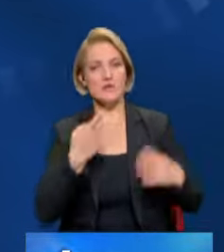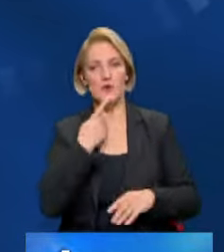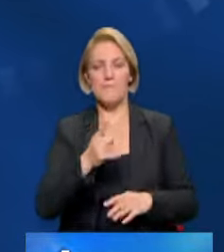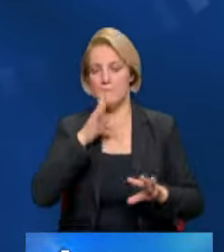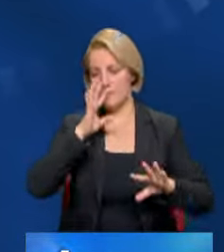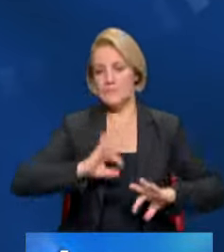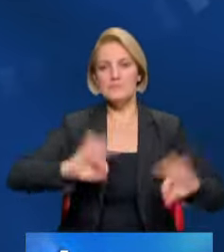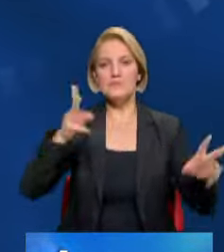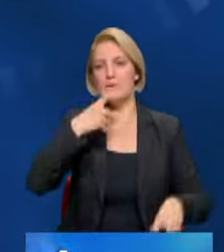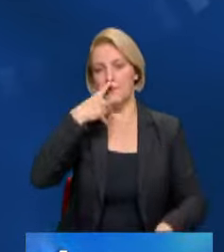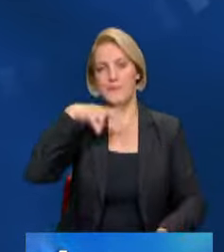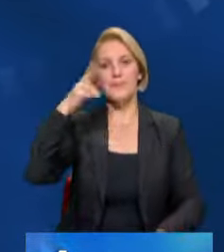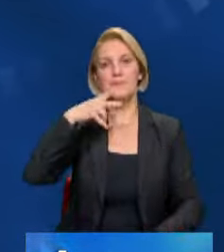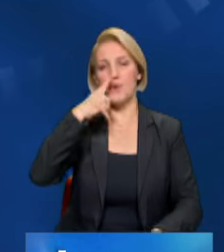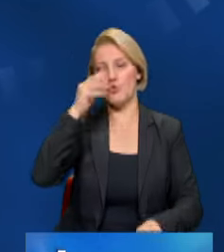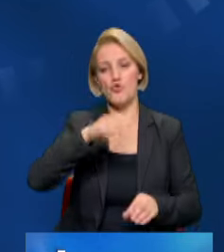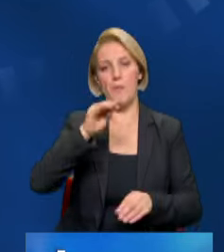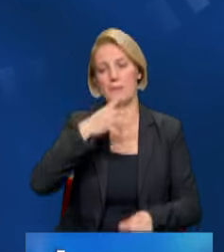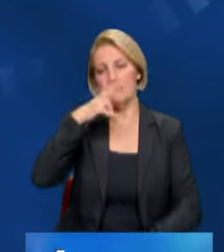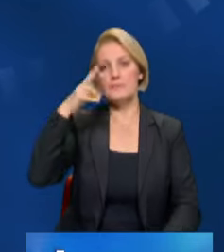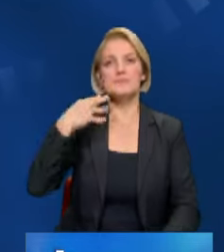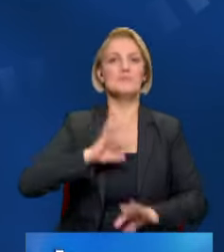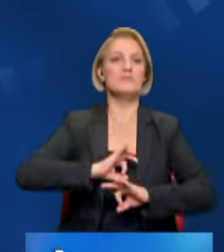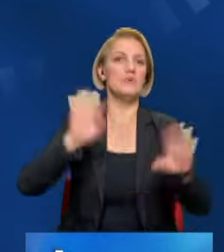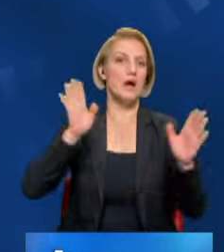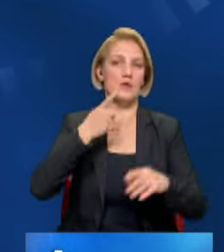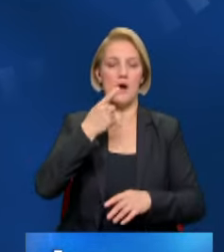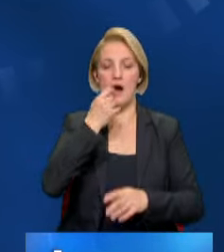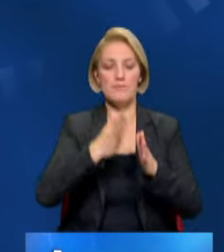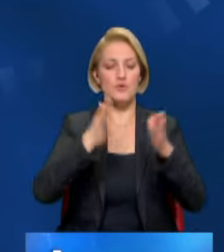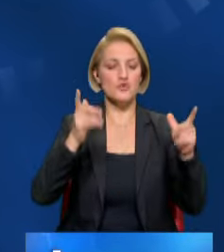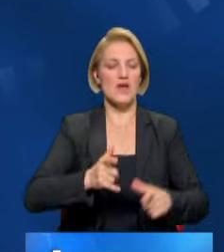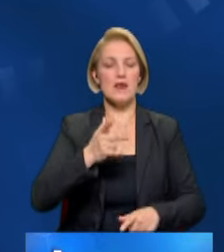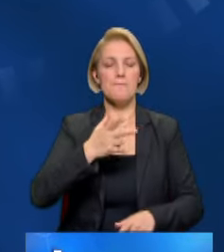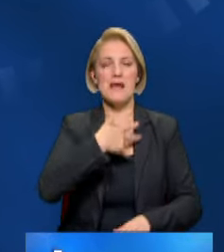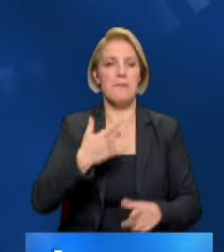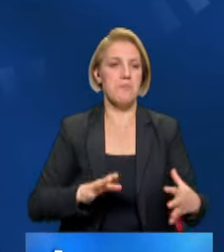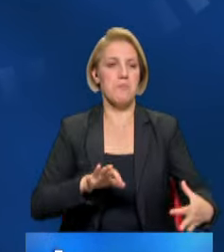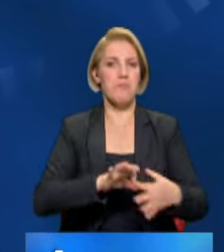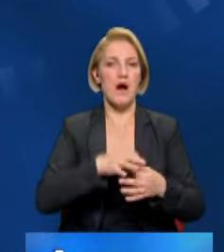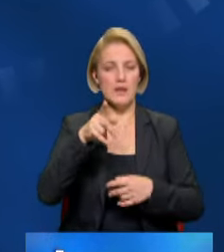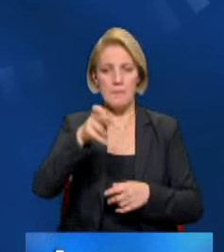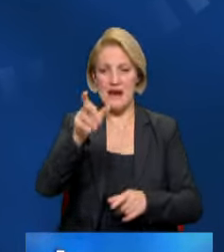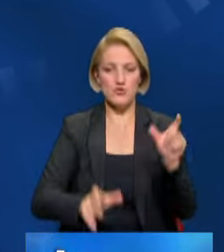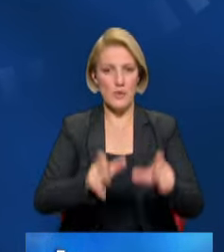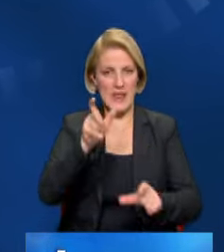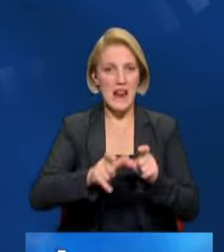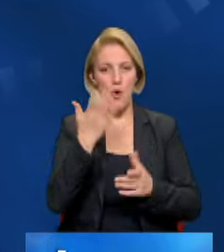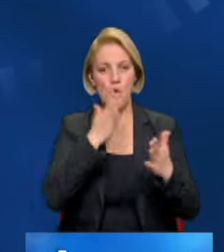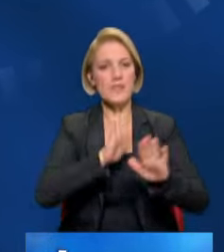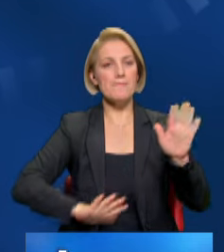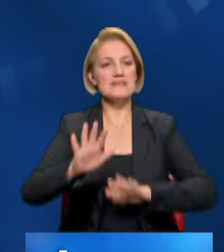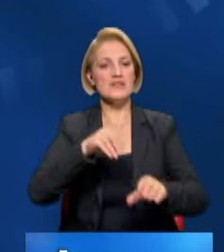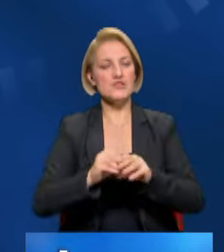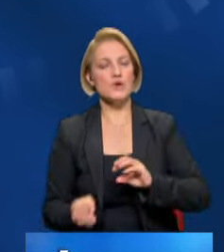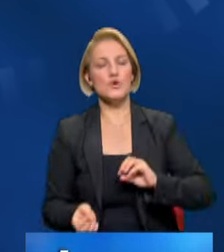Mis gibi çöp kokuyor, daha ne olsun. Buradaki Ankara Büyükşehir Belediyesi'ne bağlı personel okulları temizlemek için gönderilmişti biliyorsunuz. Hatta